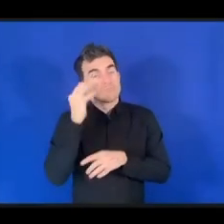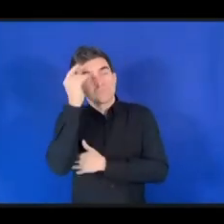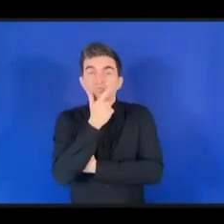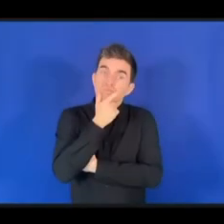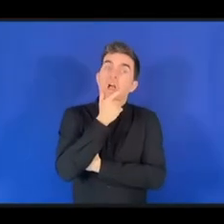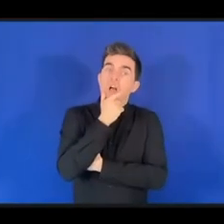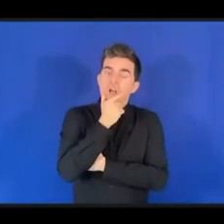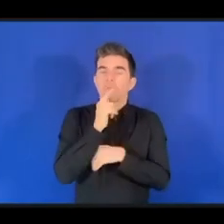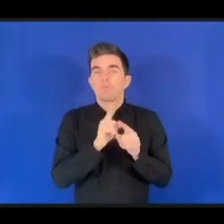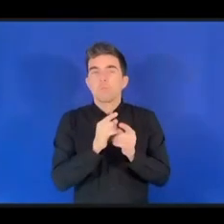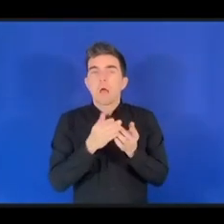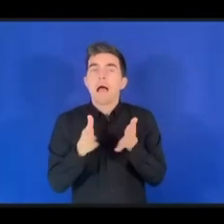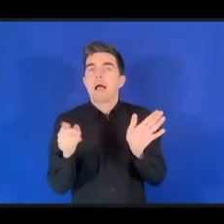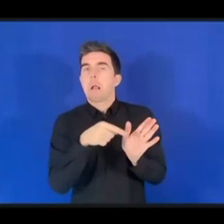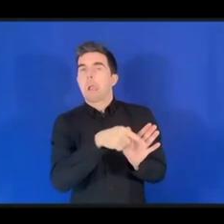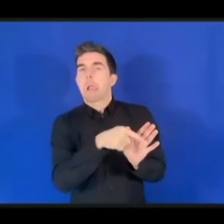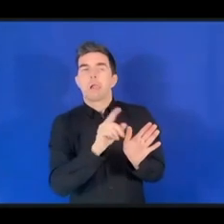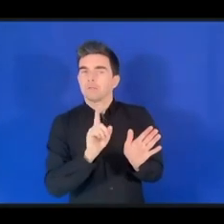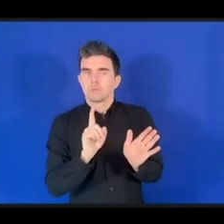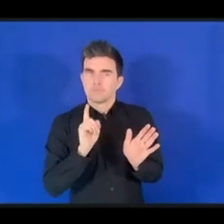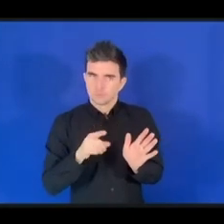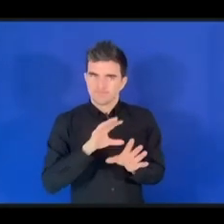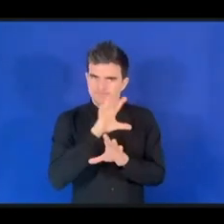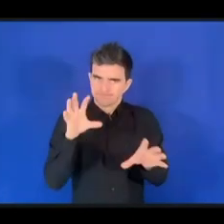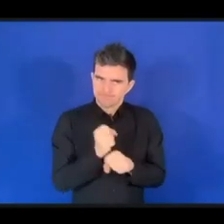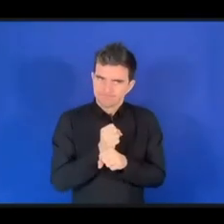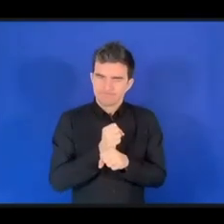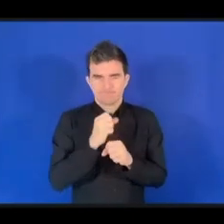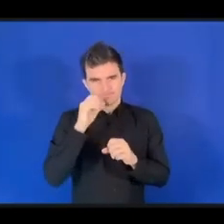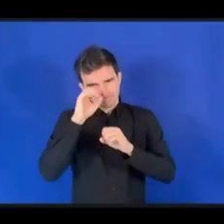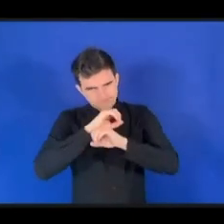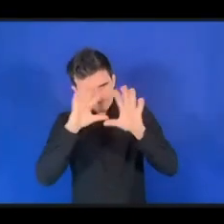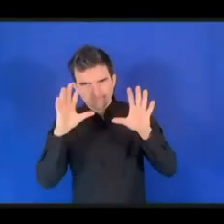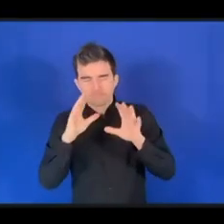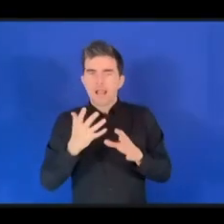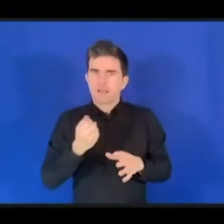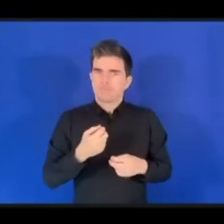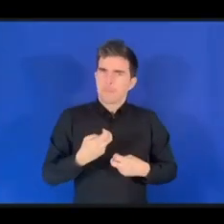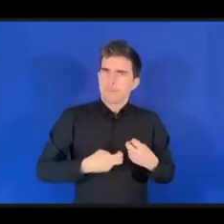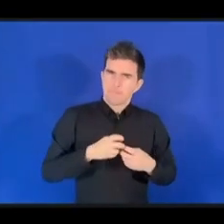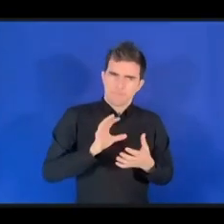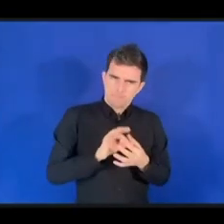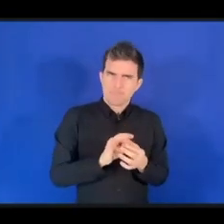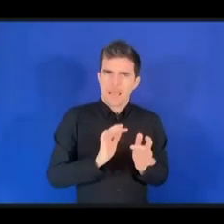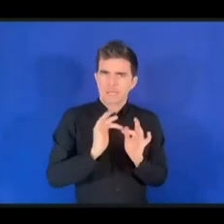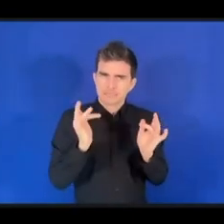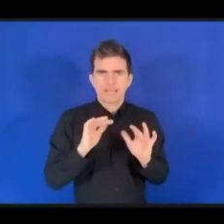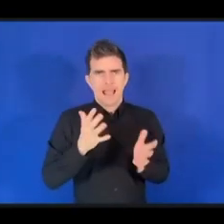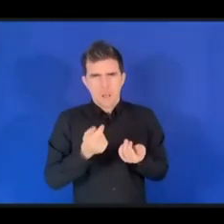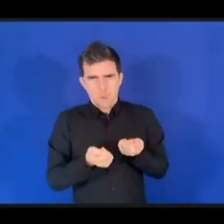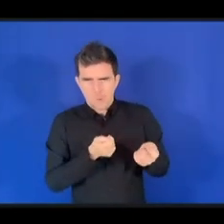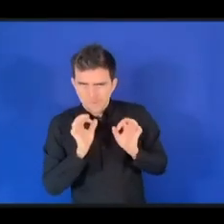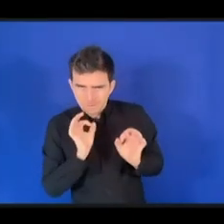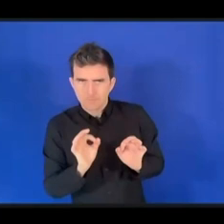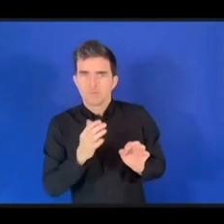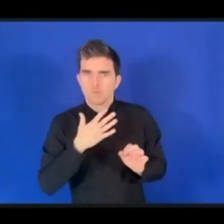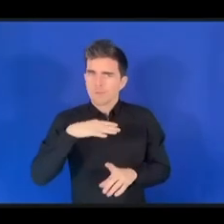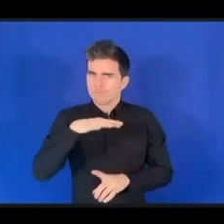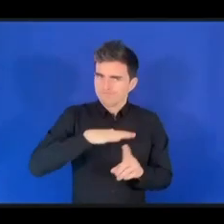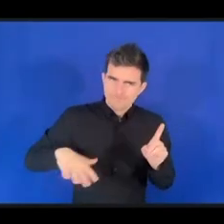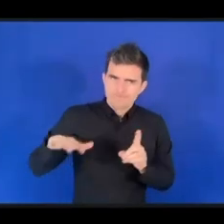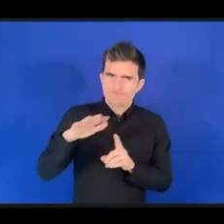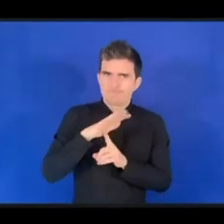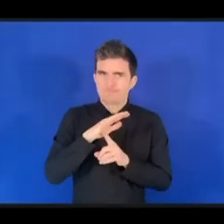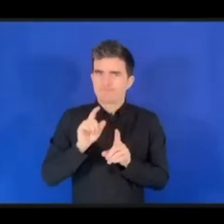ان منتدى ايضا عليه ان ينظر في ا نطاق